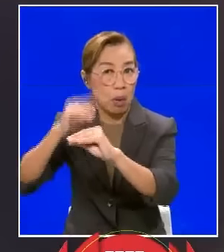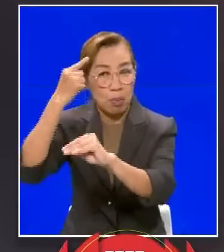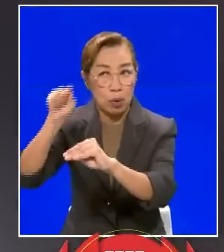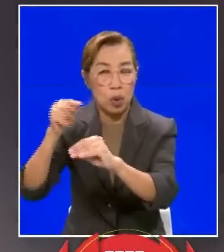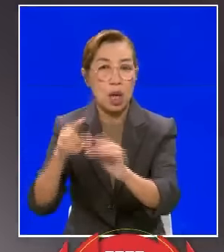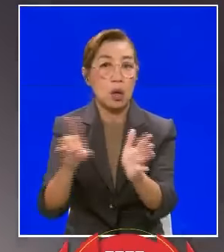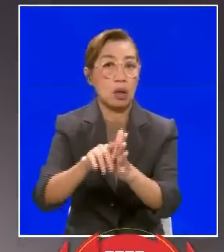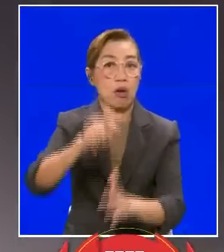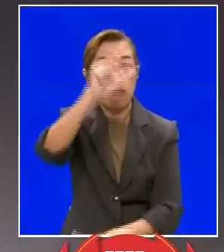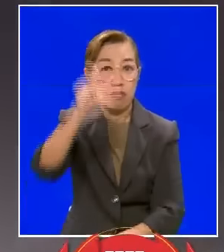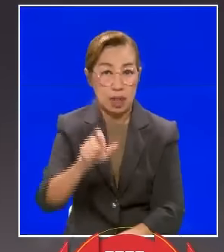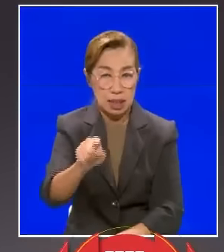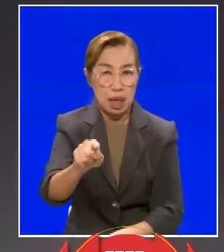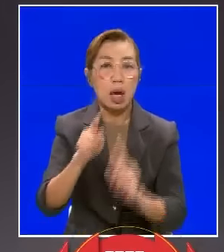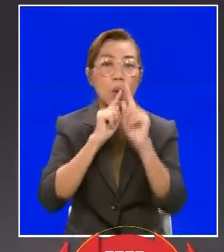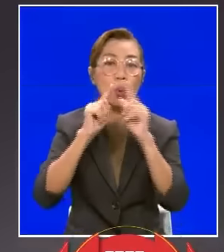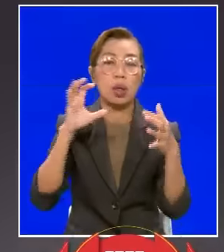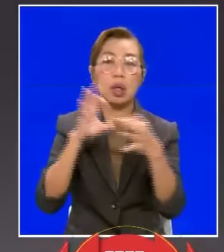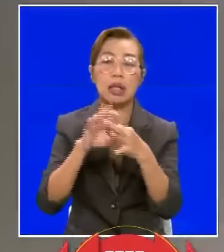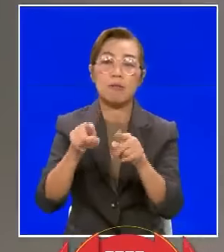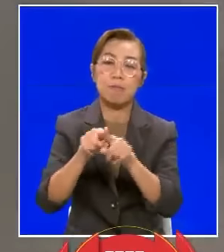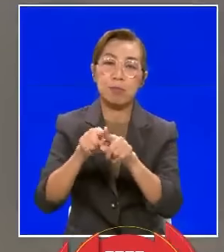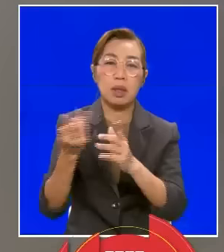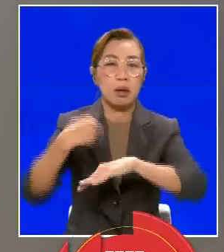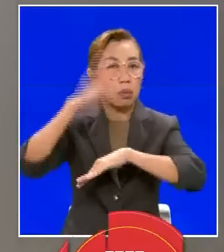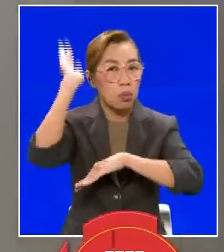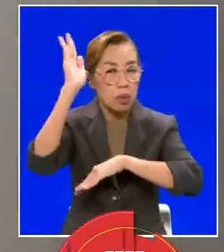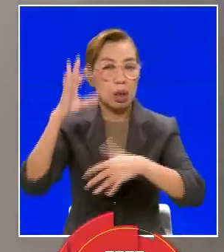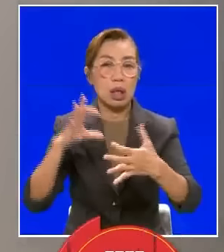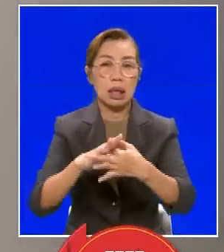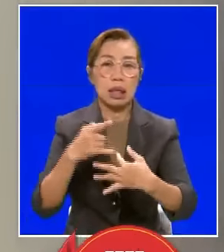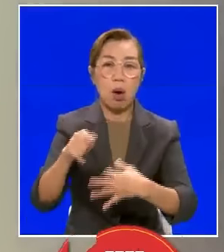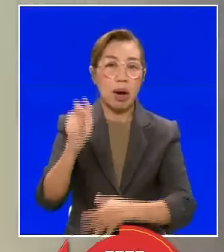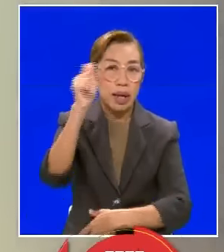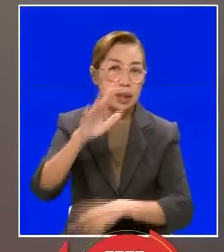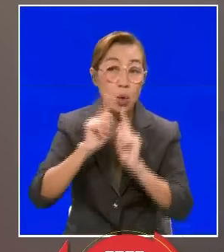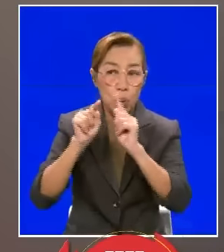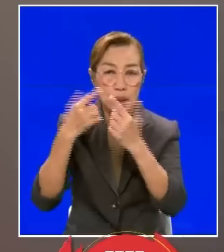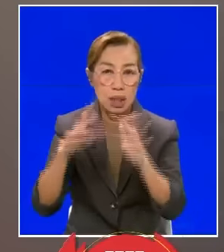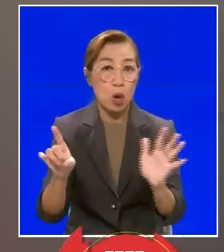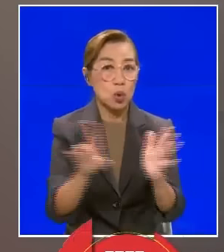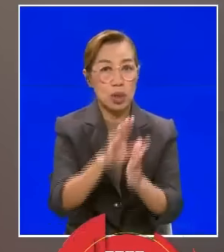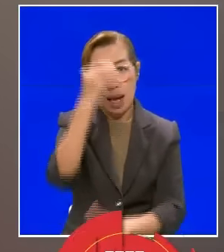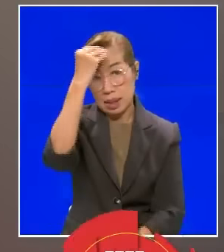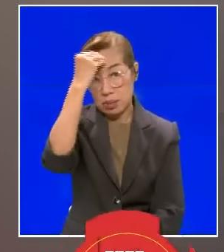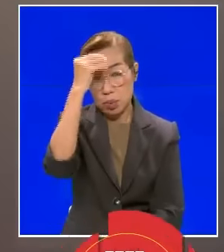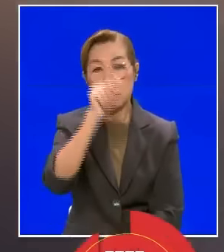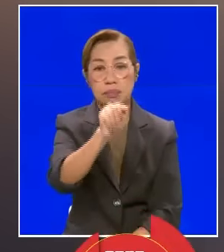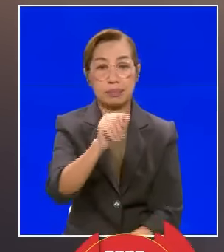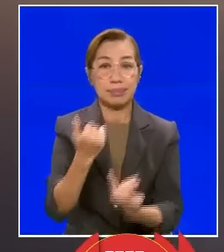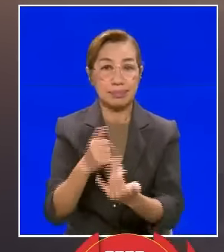ร่วมปาฐกถาในการประชุมนิกกี้ฟอรัมฟิวเจอร์ออฟเอเชียครั้งที่29อันนี้ก็จะไปจบที่ประเทศญี่ปุ่นซึ่งการ